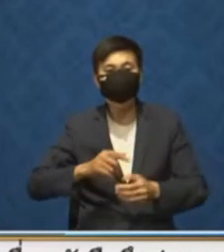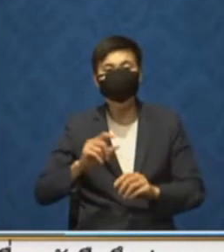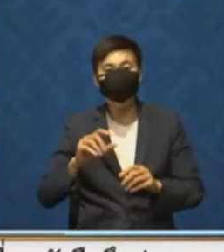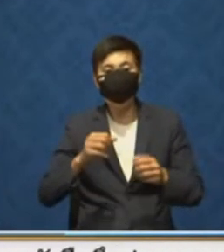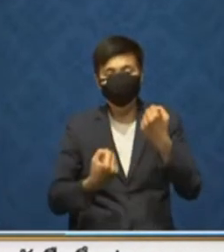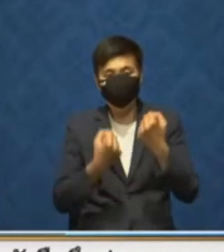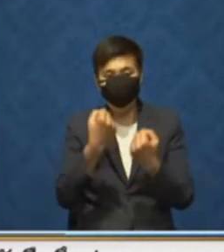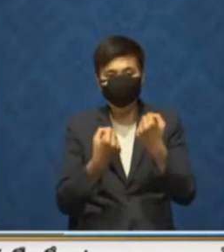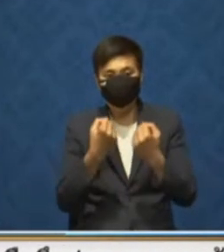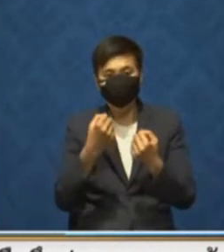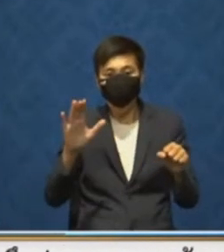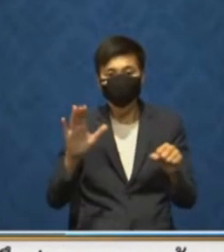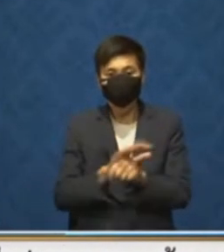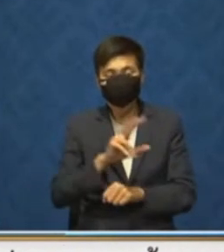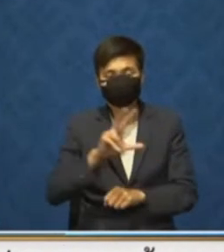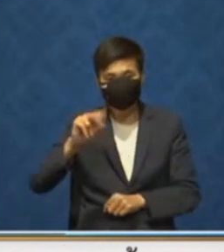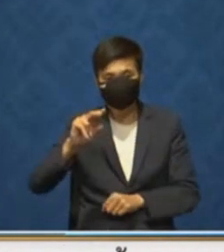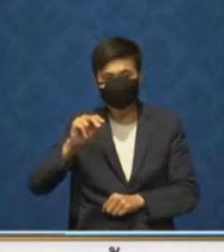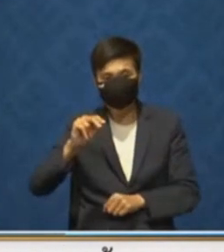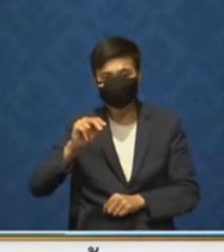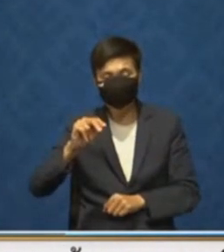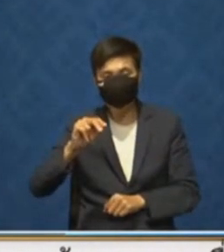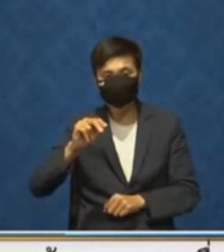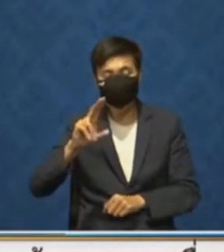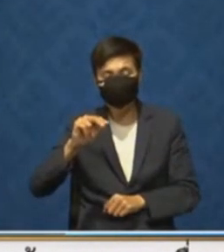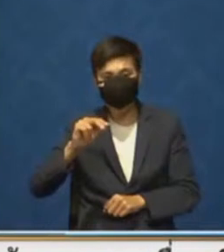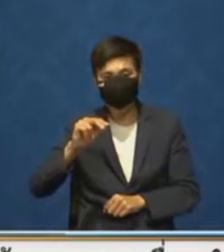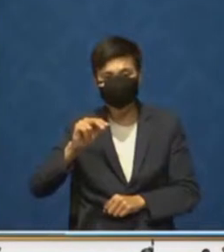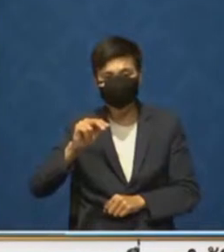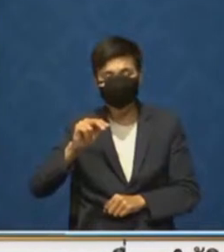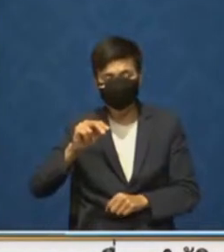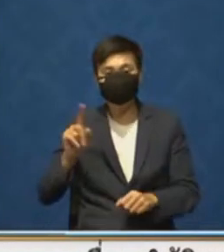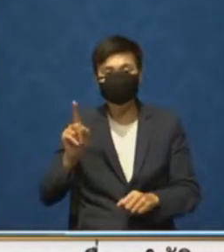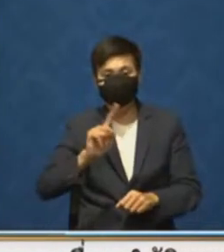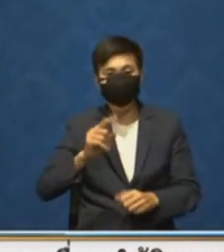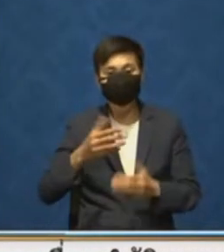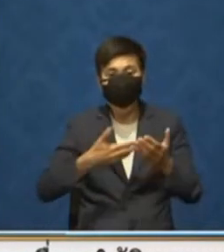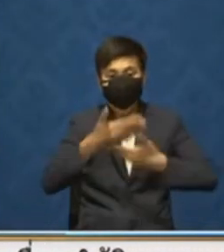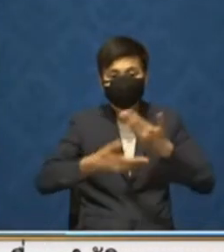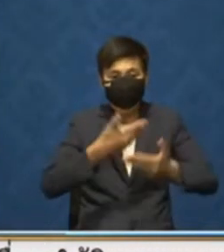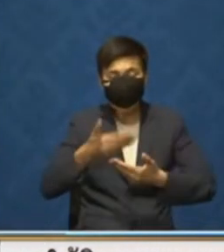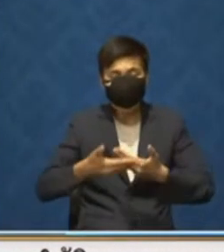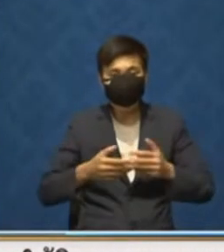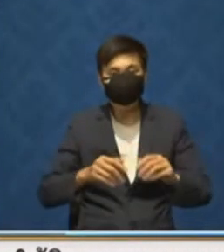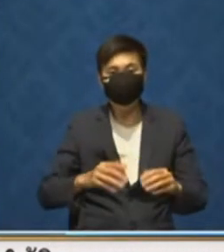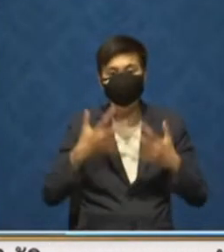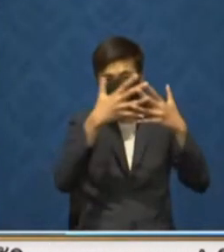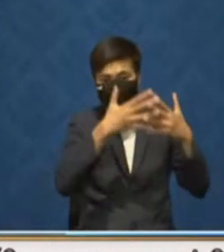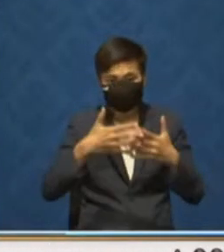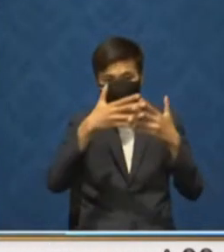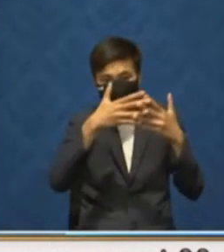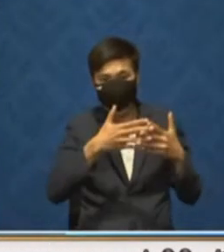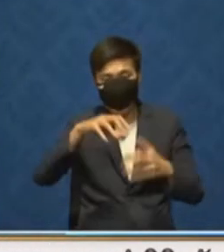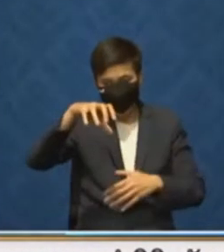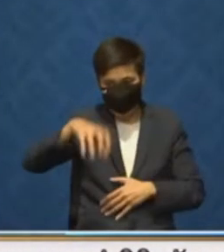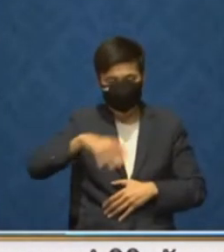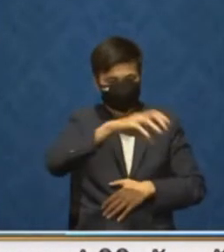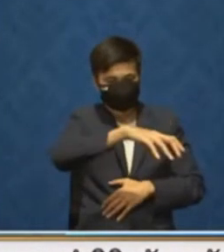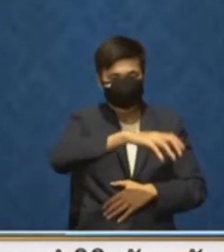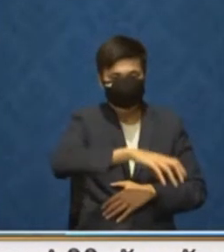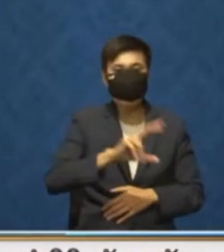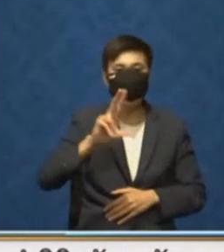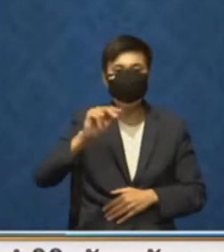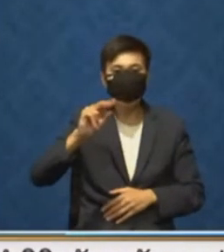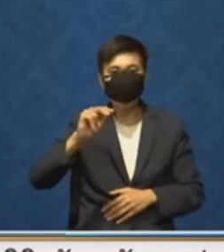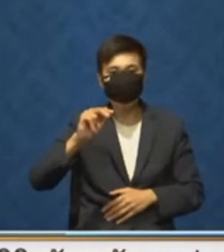30โชว์รูมทั่วประเทศอเมริกาในขณะวันเดียวกันรถยนต์ยี่ห้อเน็ตๆที่เปรอะรอไปลงทุนไว้แถลงว่าเดียวกันเหมือนกัน